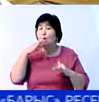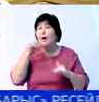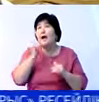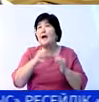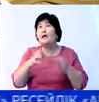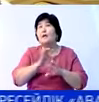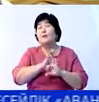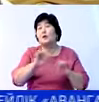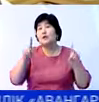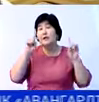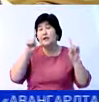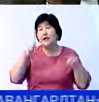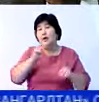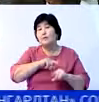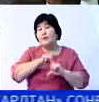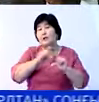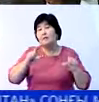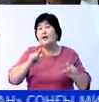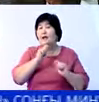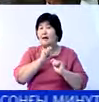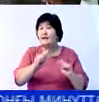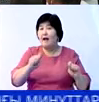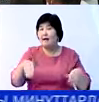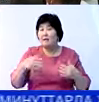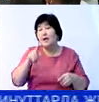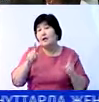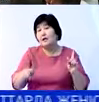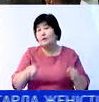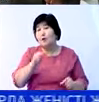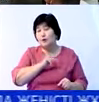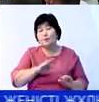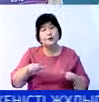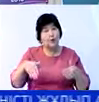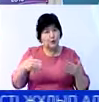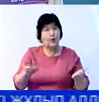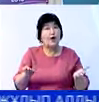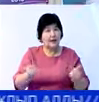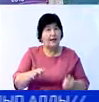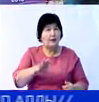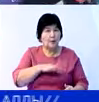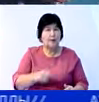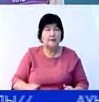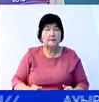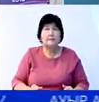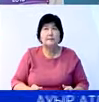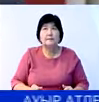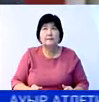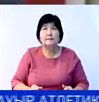командадан үздік деп танылғандарына мекеме басшылары сыйақыларын берді, кейбіріне жұмыс ұсынғандары да бар.